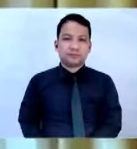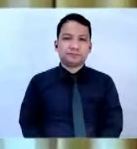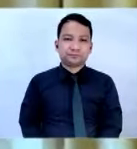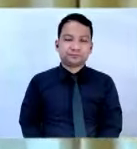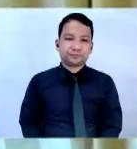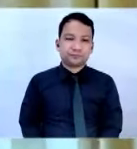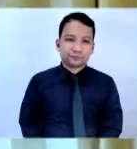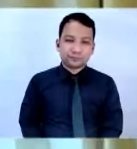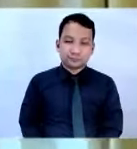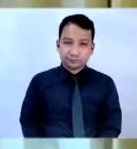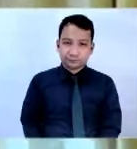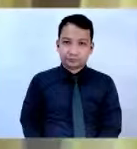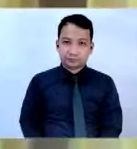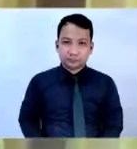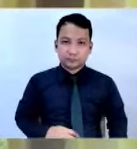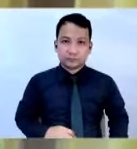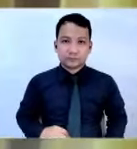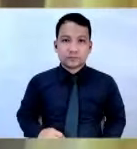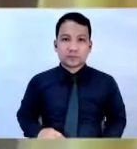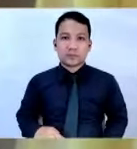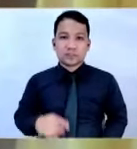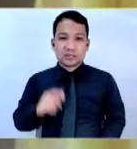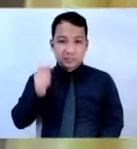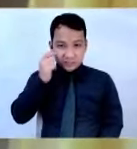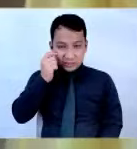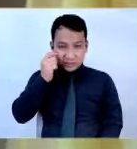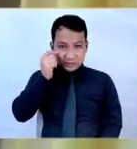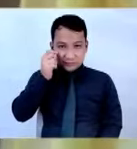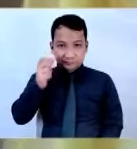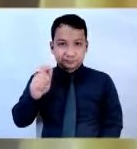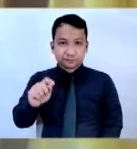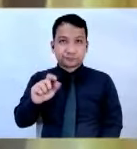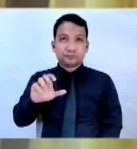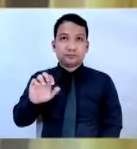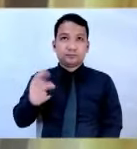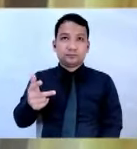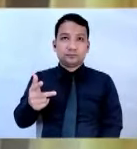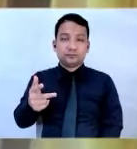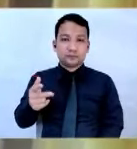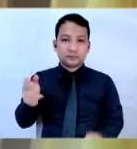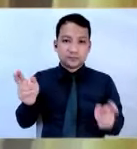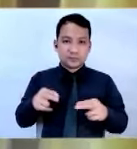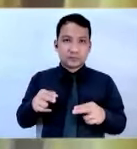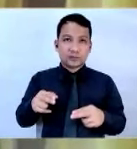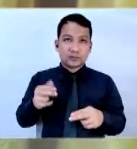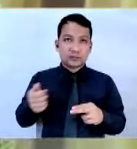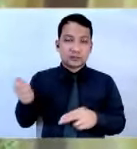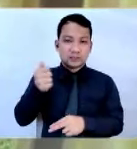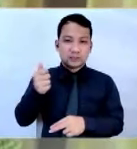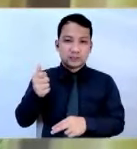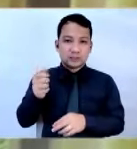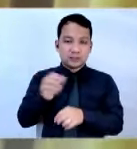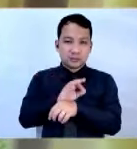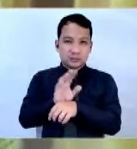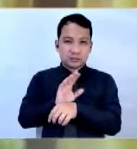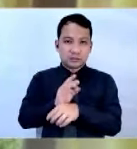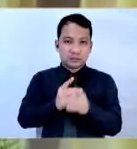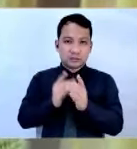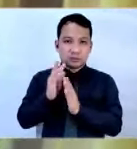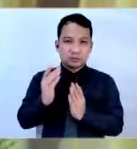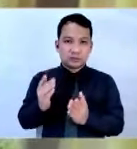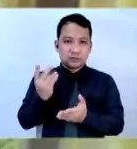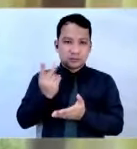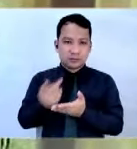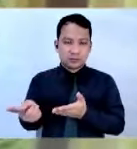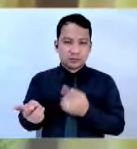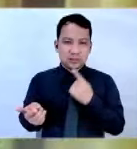Samantala, na hot seat din si Tirso sa dahilan ng kanyang short tenure bilang chairman ng Film Development Council of the Philippines. Ayaw